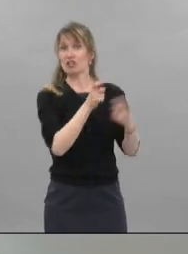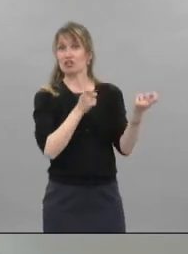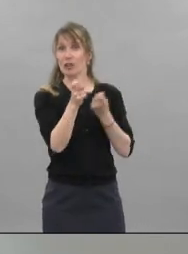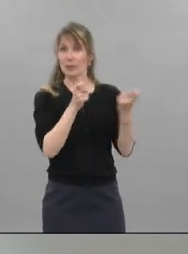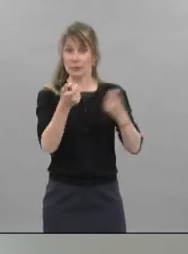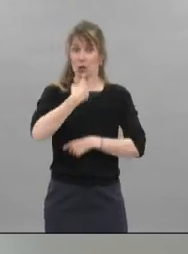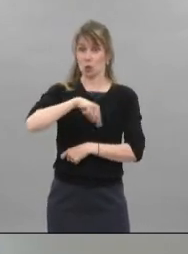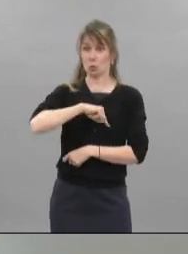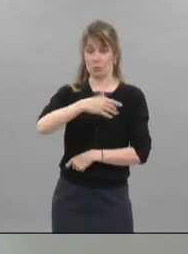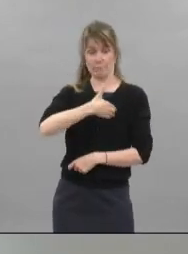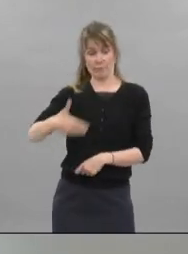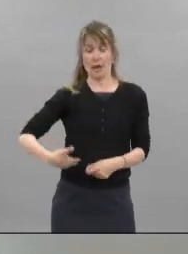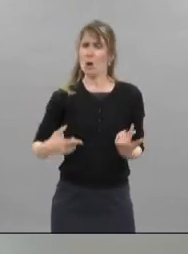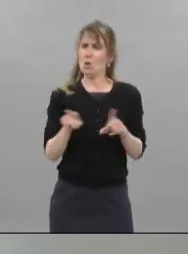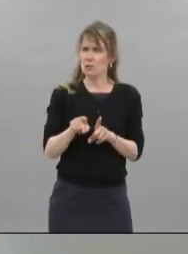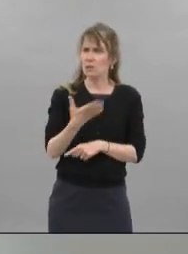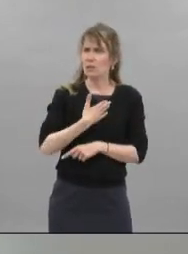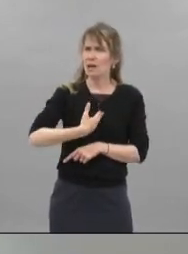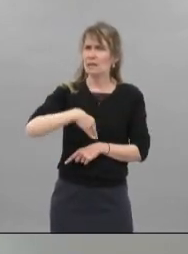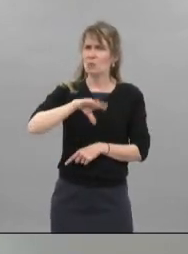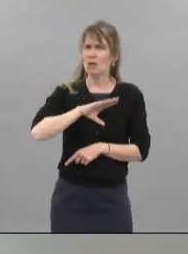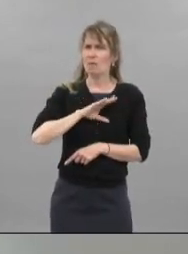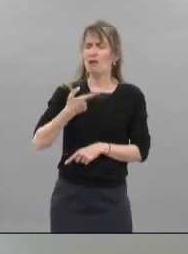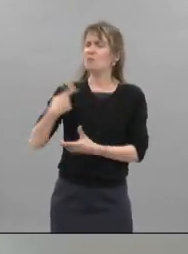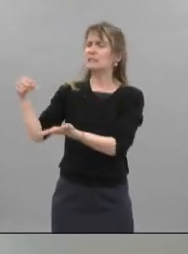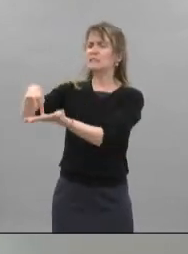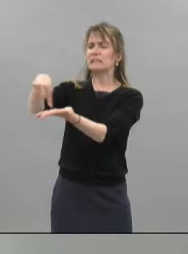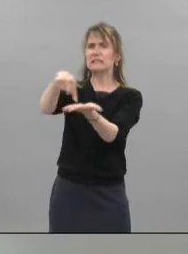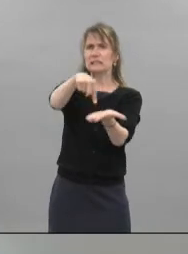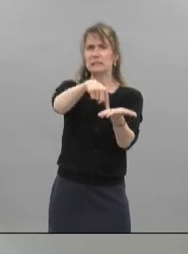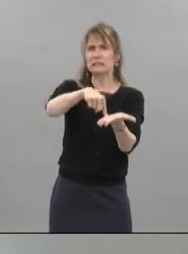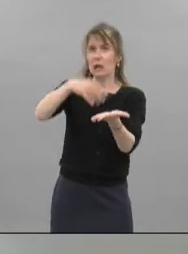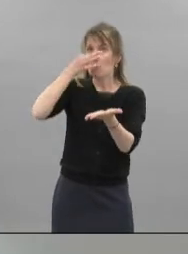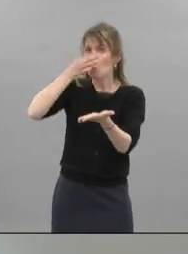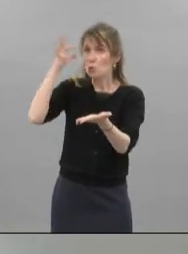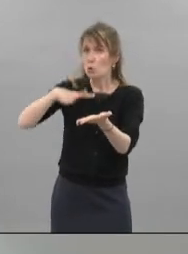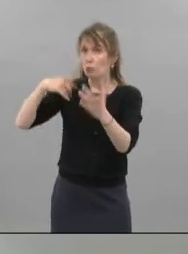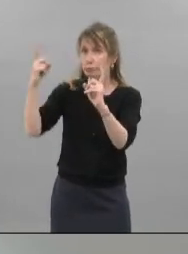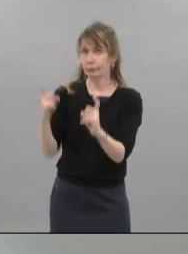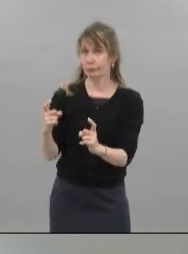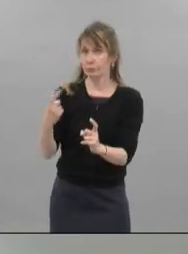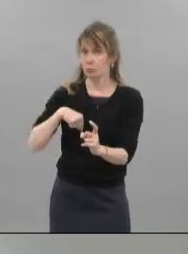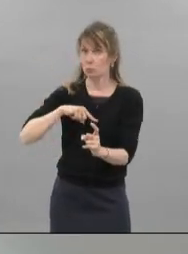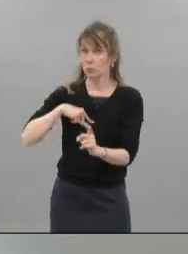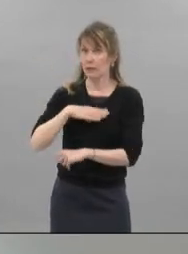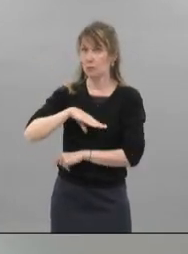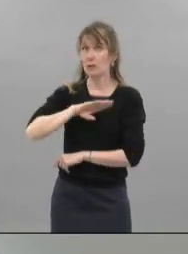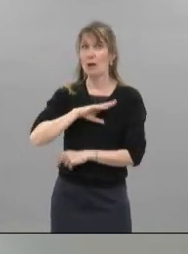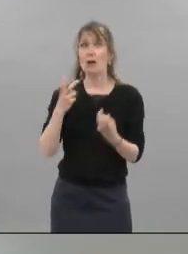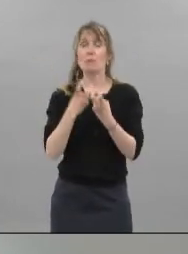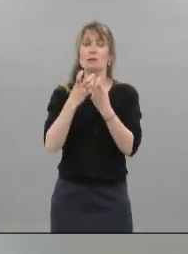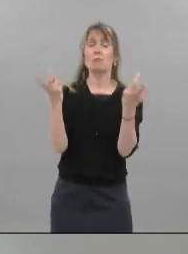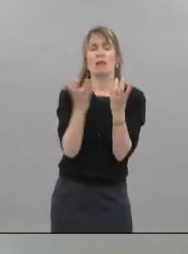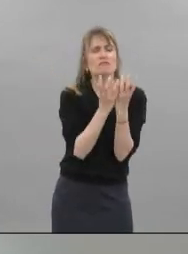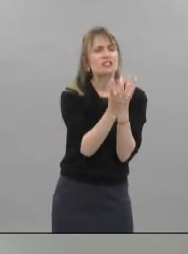aussi en partie responsables de la dépollution des sites, notamment lorsqu'il y a une réhabilitation des